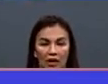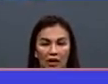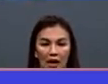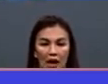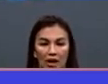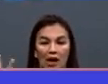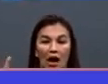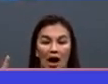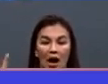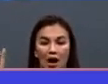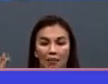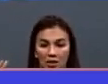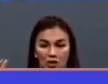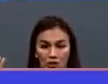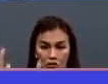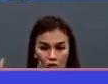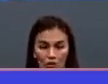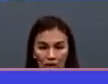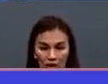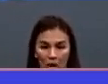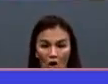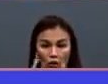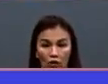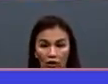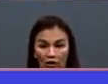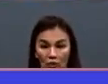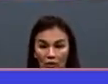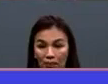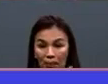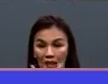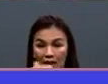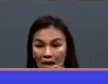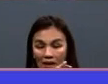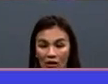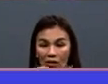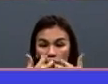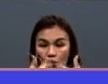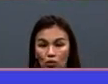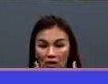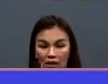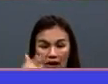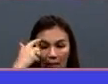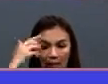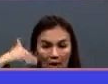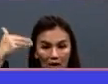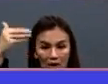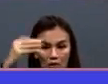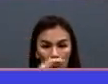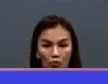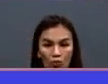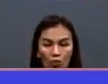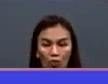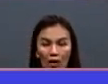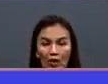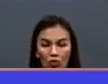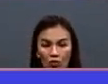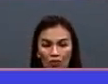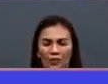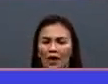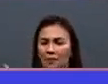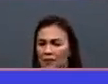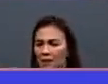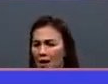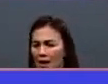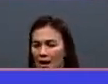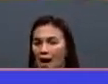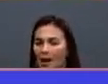แบบนี้นะคะทั้งในกรุงเทพฯแล้วก็ภูมิภาคค่ะโดยตั้งเป้าว่า 5ปีเนี่ยจะมีจำนวน 10แห่งด้วยกัน